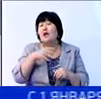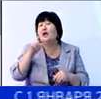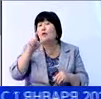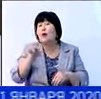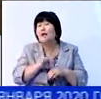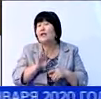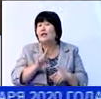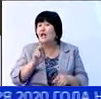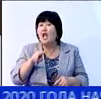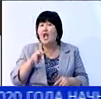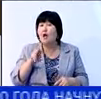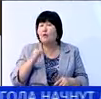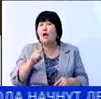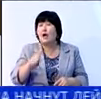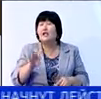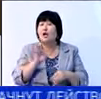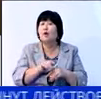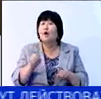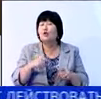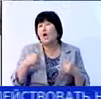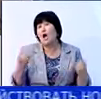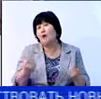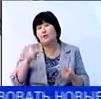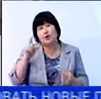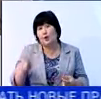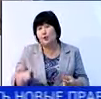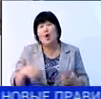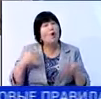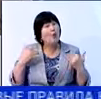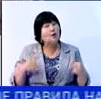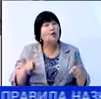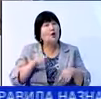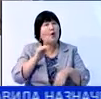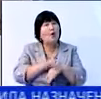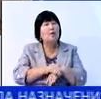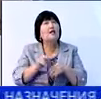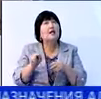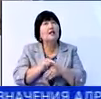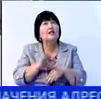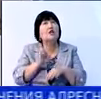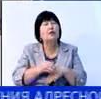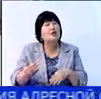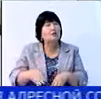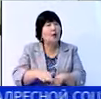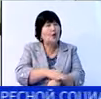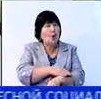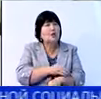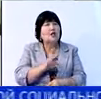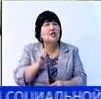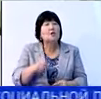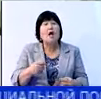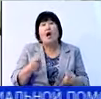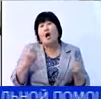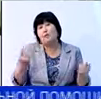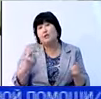пациенты не от лепры, а от тех же болезней, что и обычные люди. Удивительно, но факт. Пролеченные больные живут дольше, чем